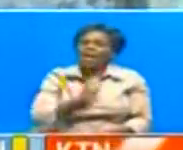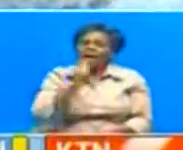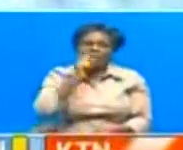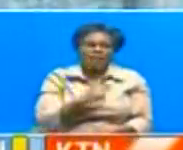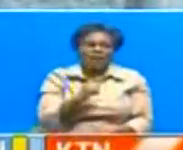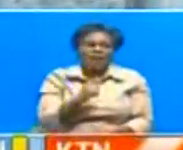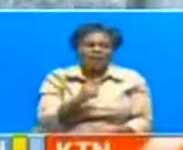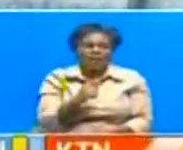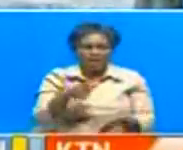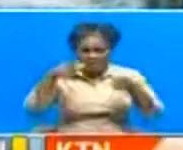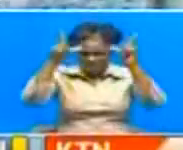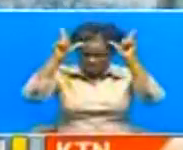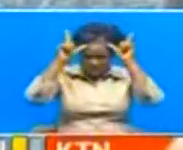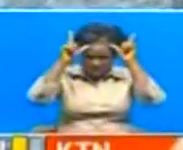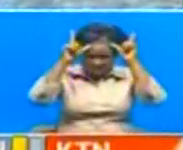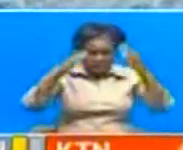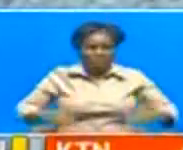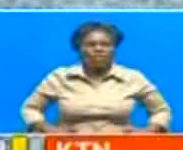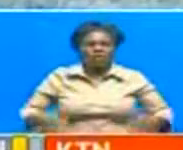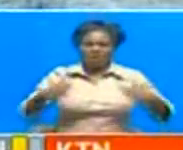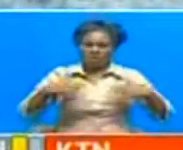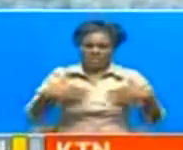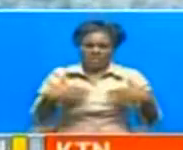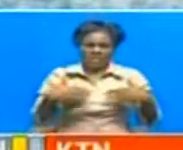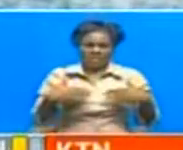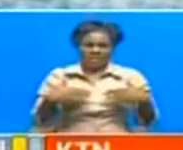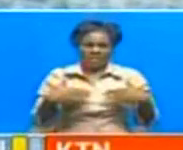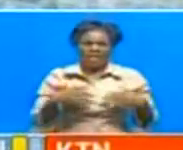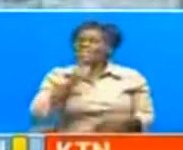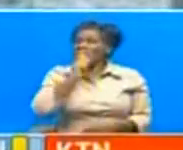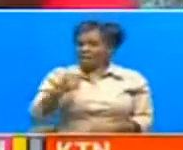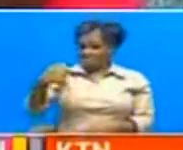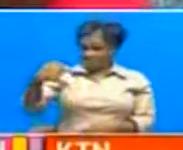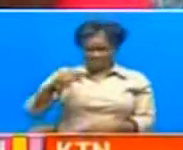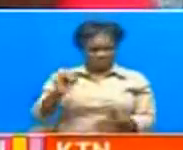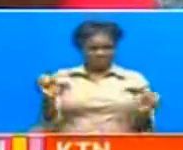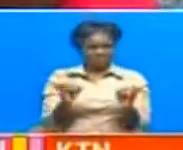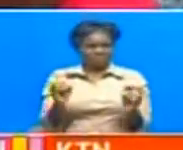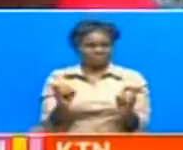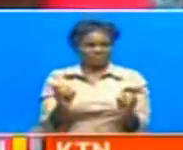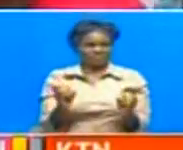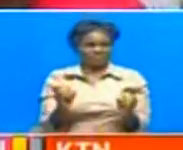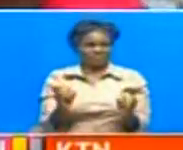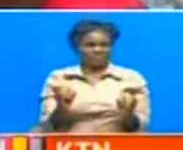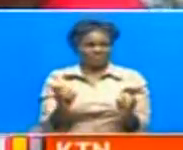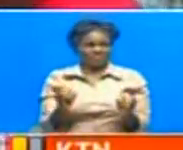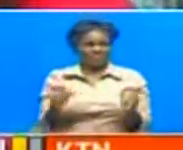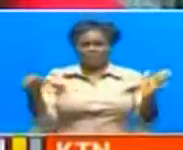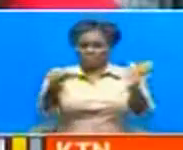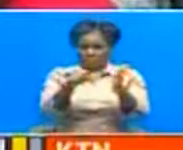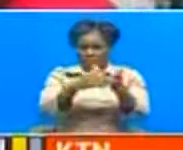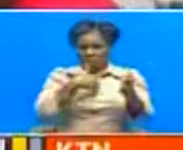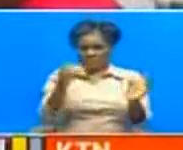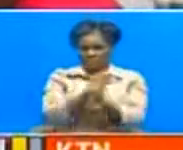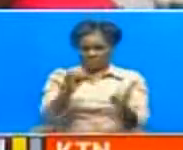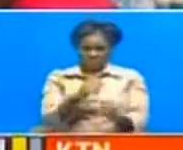yenyewe tukule nyama ya ng'ombe. Hii mwili yangu ikitambua niko nao hapa. Hizi nyama ya ng'ombe hii it is a livestock. So I wouldn't have a problem as